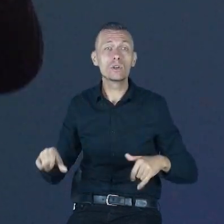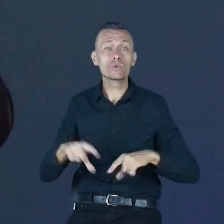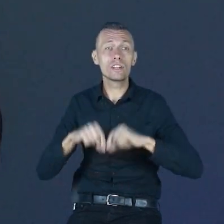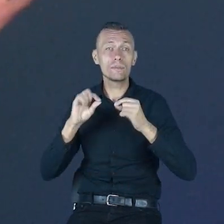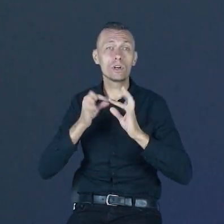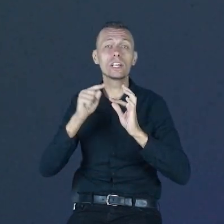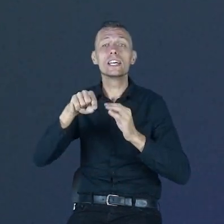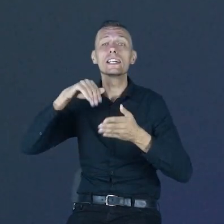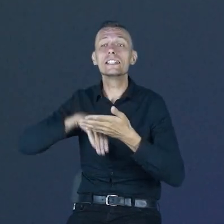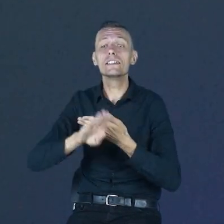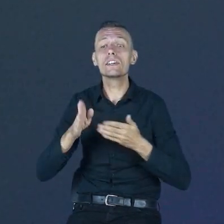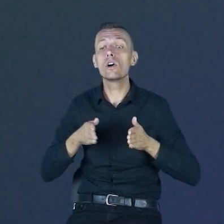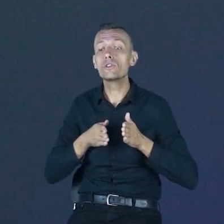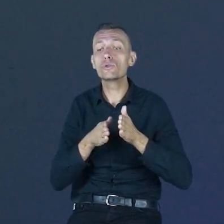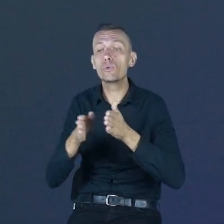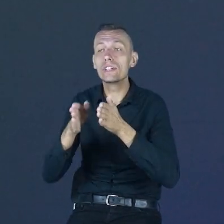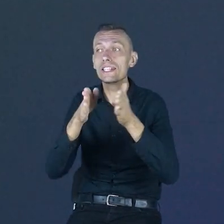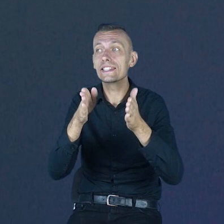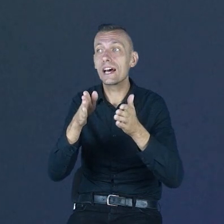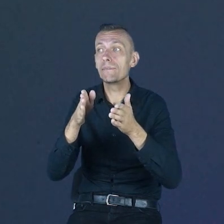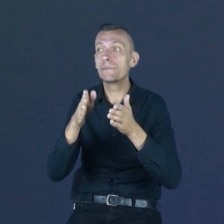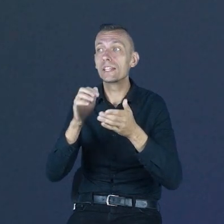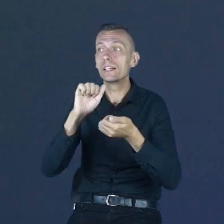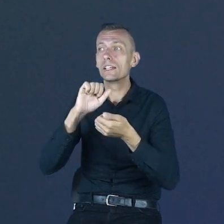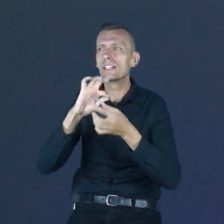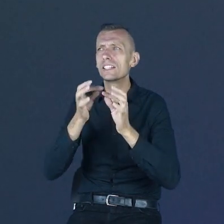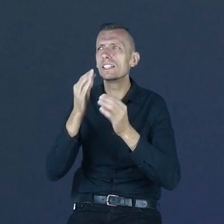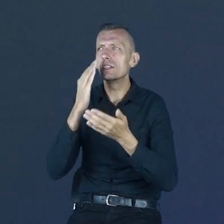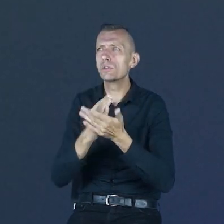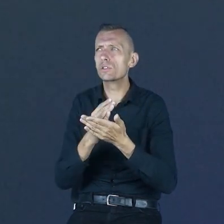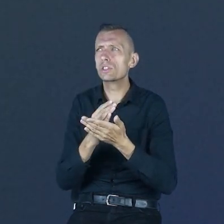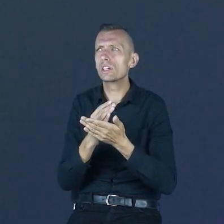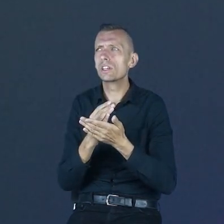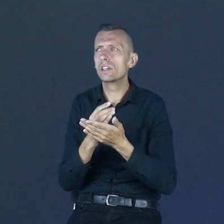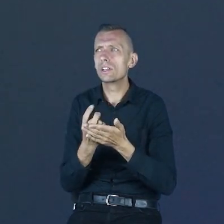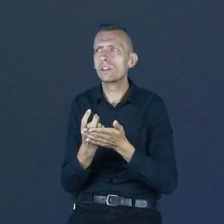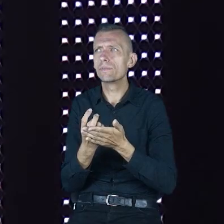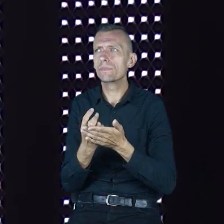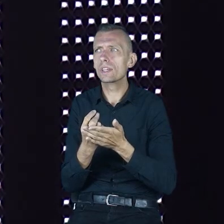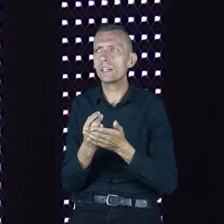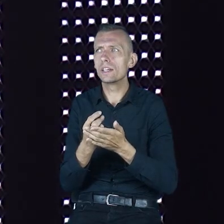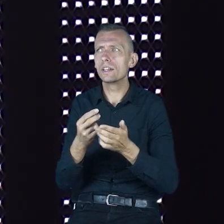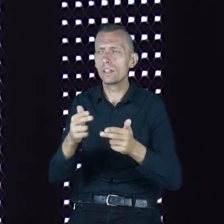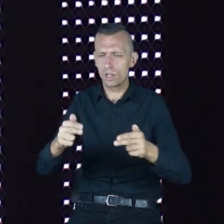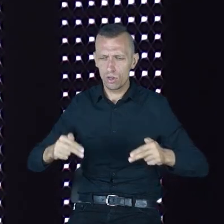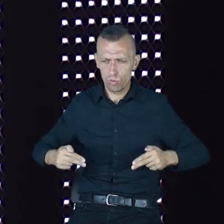na ulicę, nie, co ja mówię, gdy wstajesz rano z łóżka, to jesteś bombardowany milionami